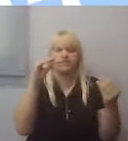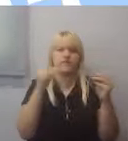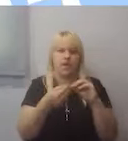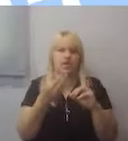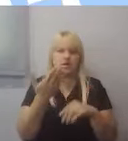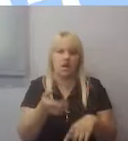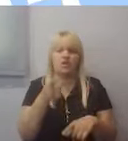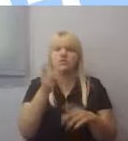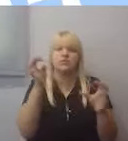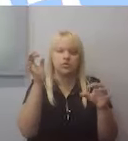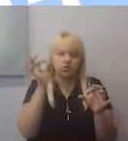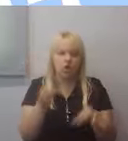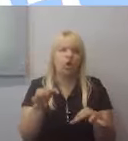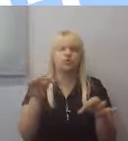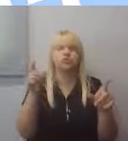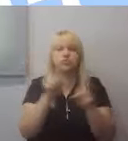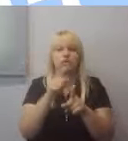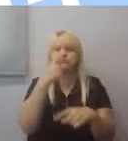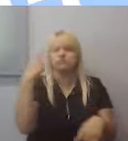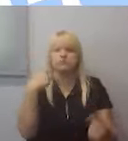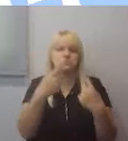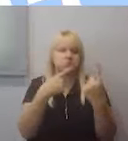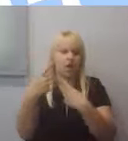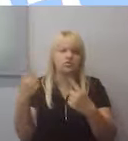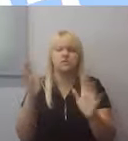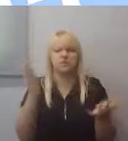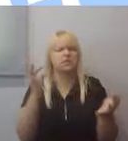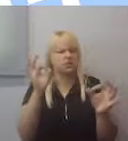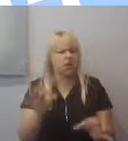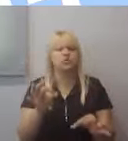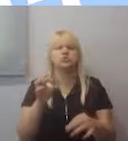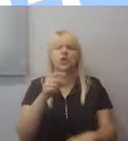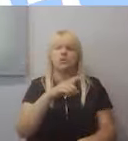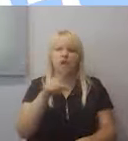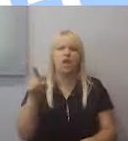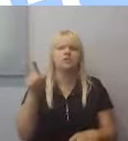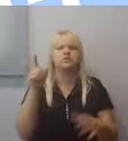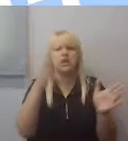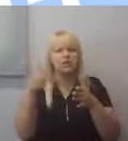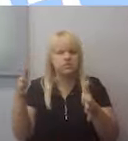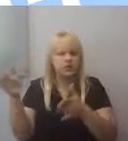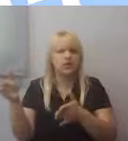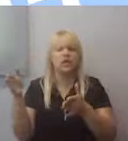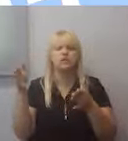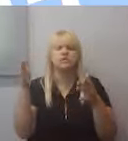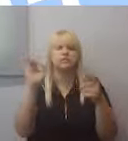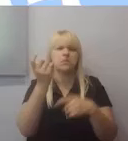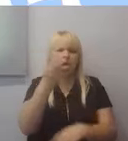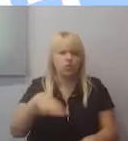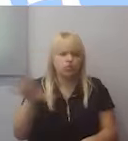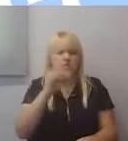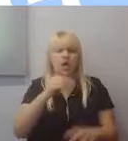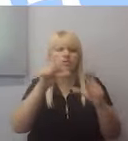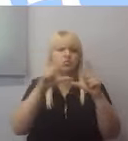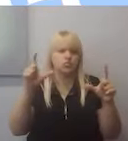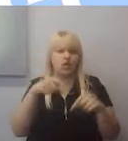bij tikko pārrunājām par to kad vai tiešām tās slimnīcas bērnudārzi skolas ir tādas drošas